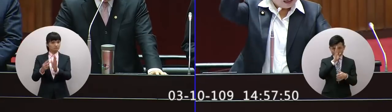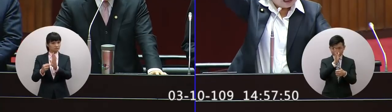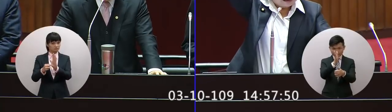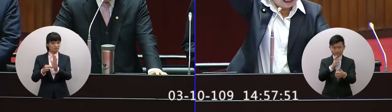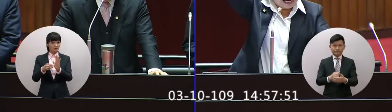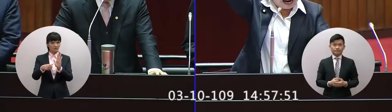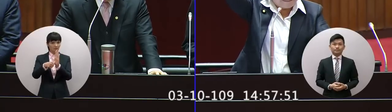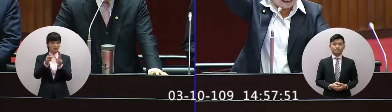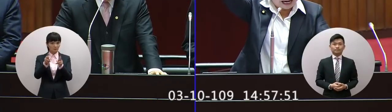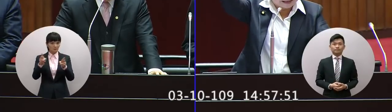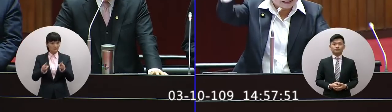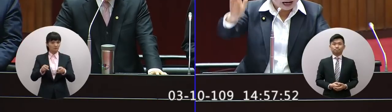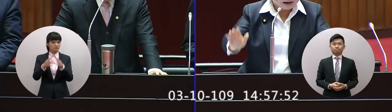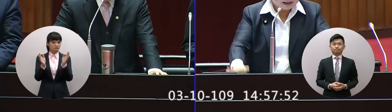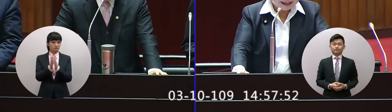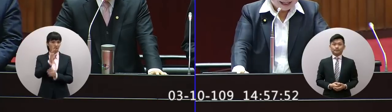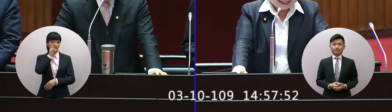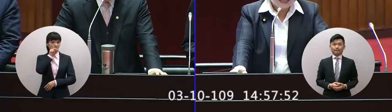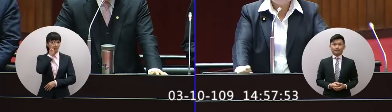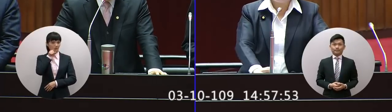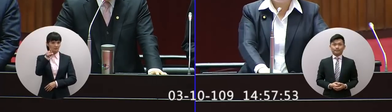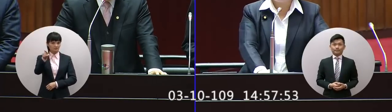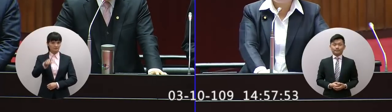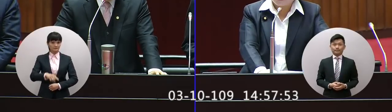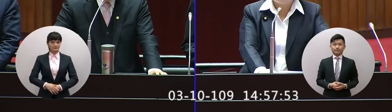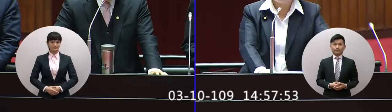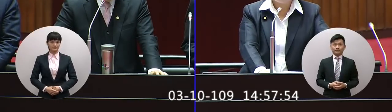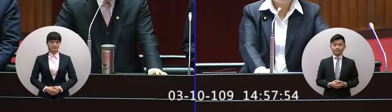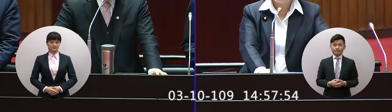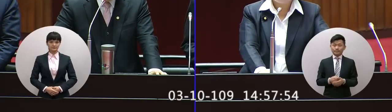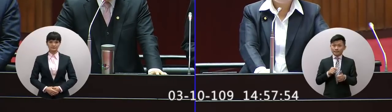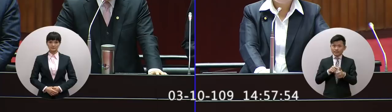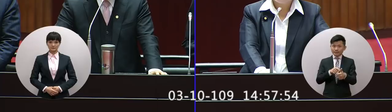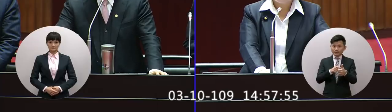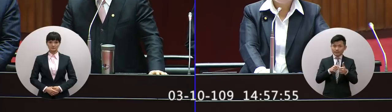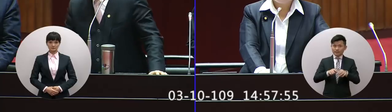都是错误的。 接下来本席要请教，振兴抵用券